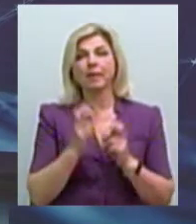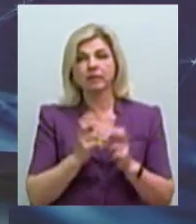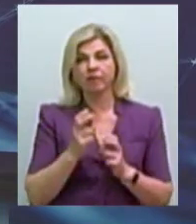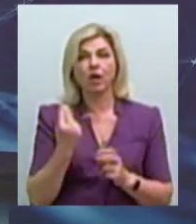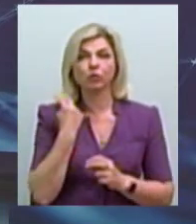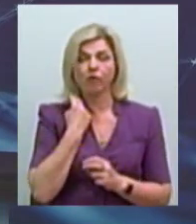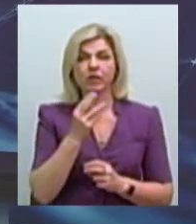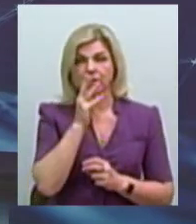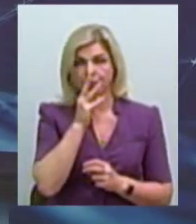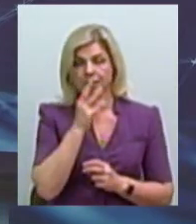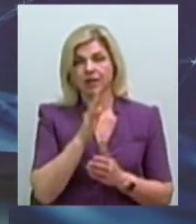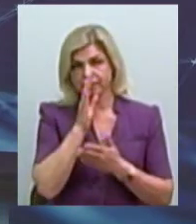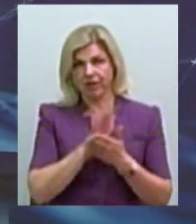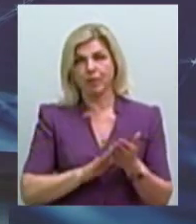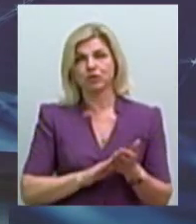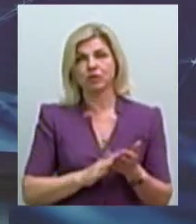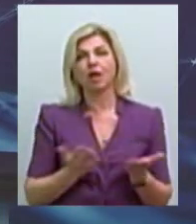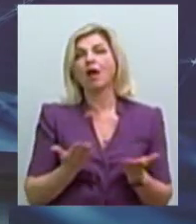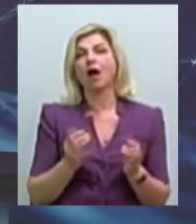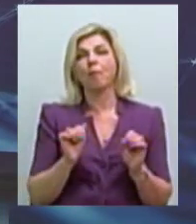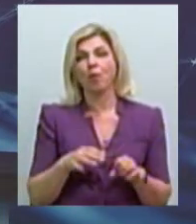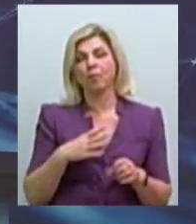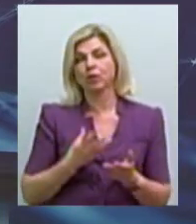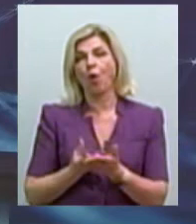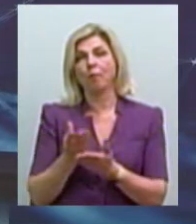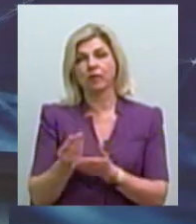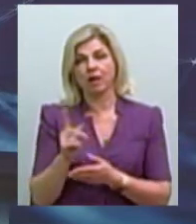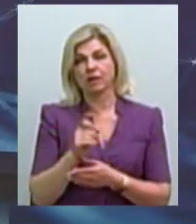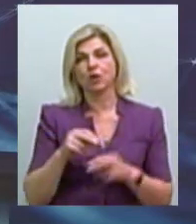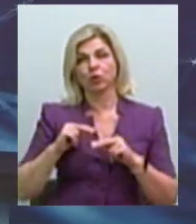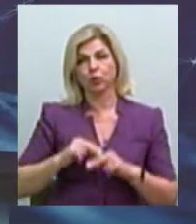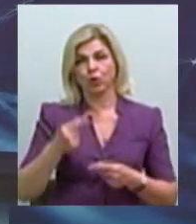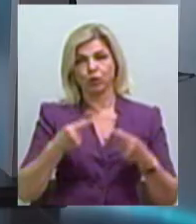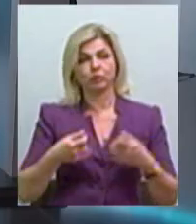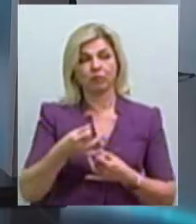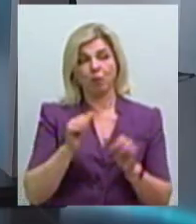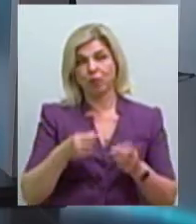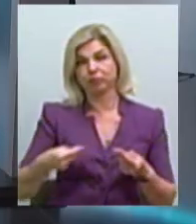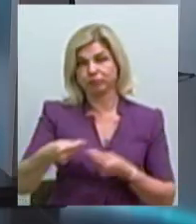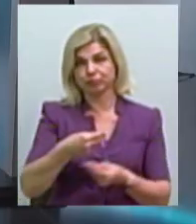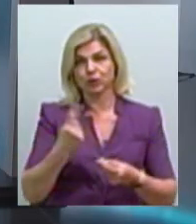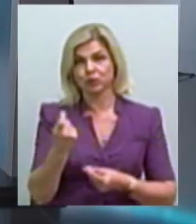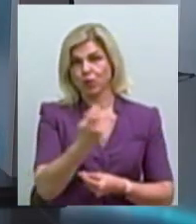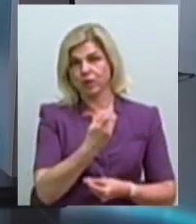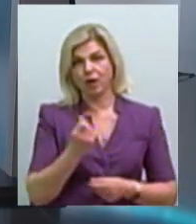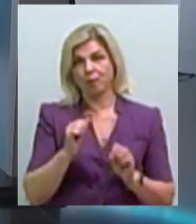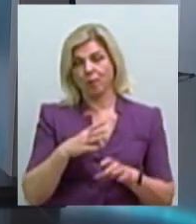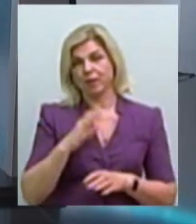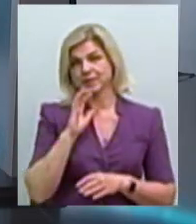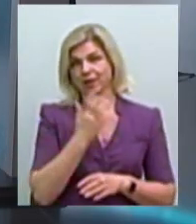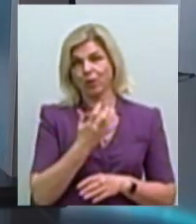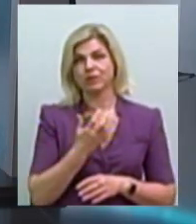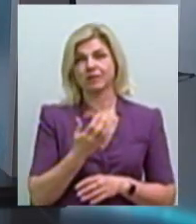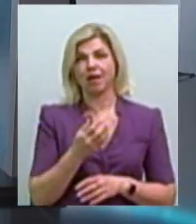заборгований заробітної плати, вибачте, яка може бути оплата для трудових гарантій? Кожному скинутися по 100 гривень, буде серйозний такий собі